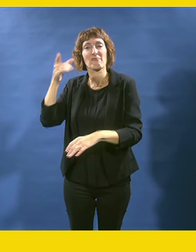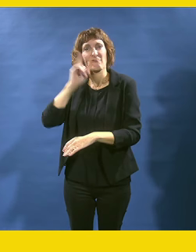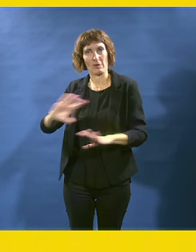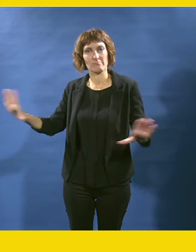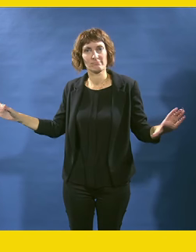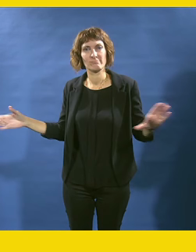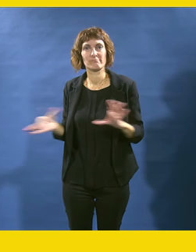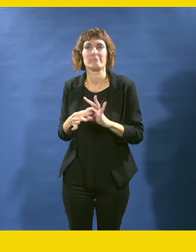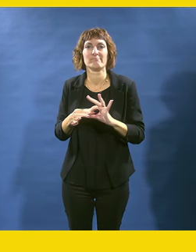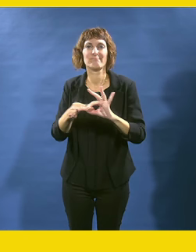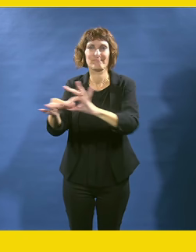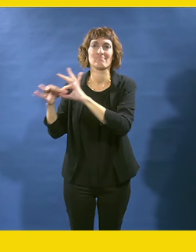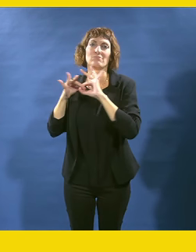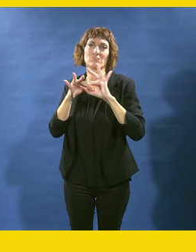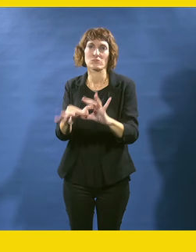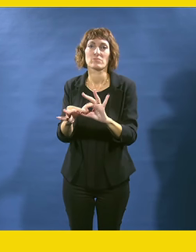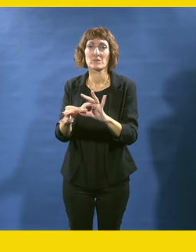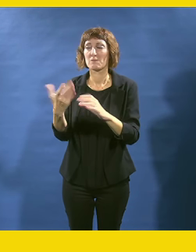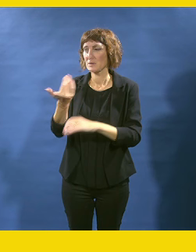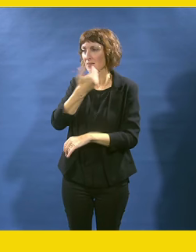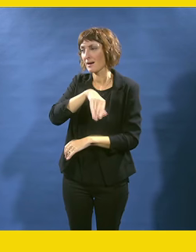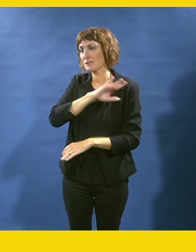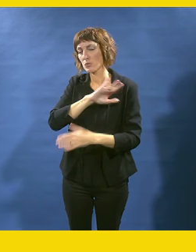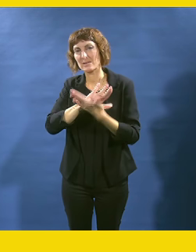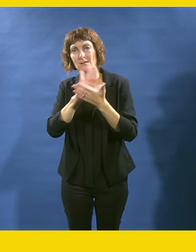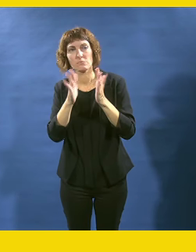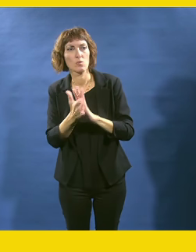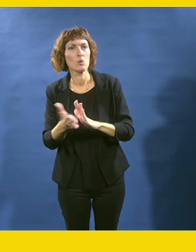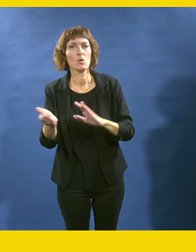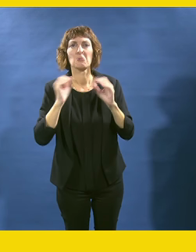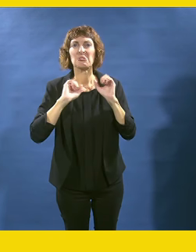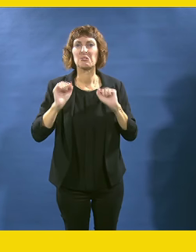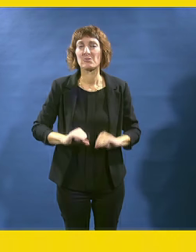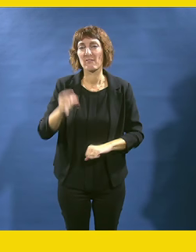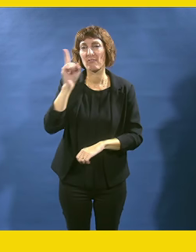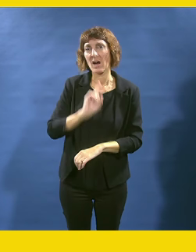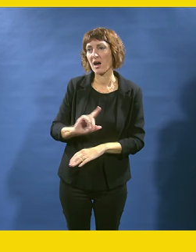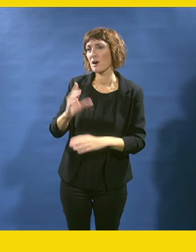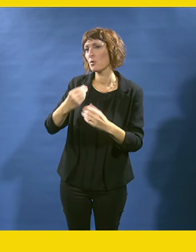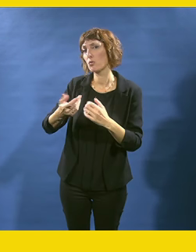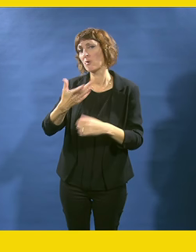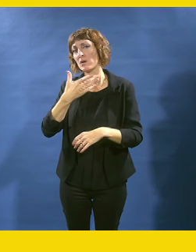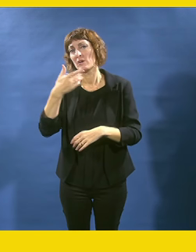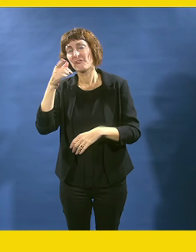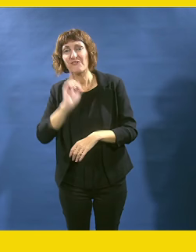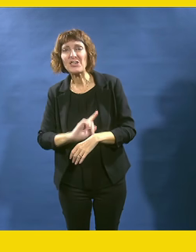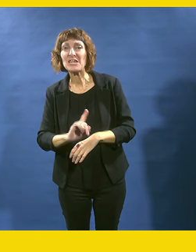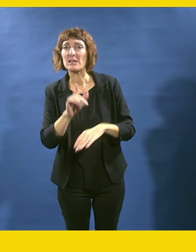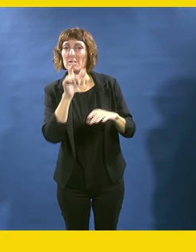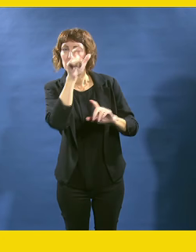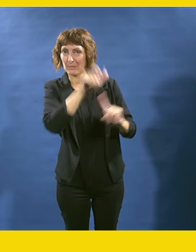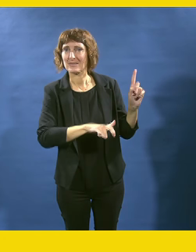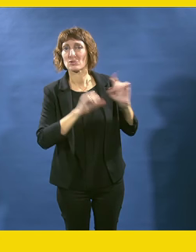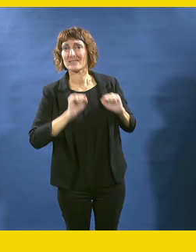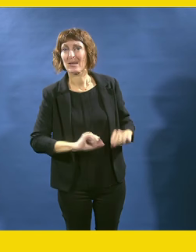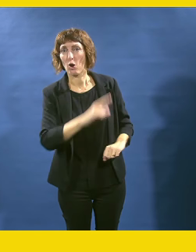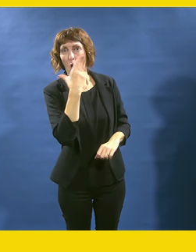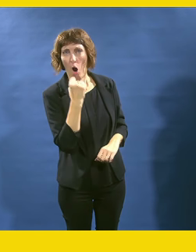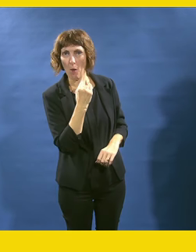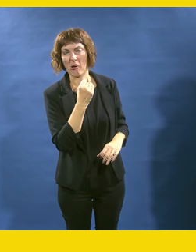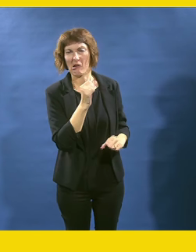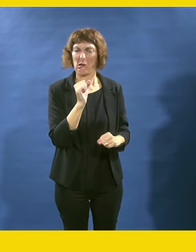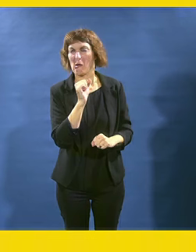responsable associative, une sénatrice, une fille de sénateur récalcitrant, une ministre, une militante, une députée,